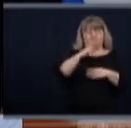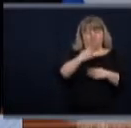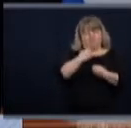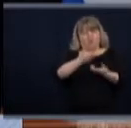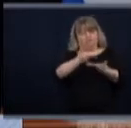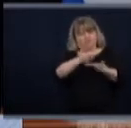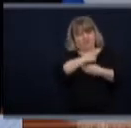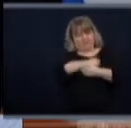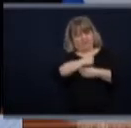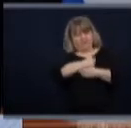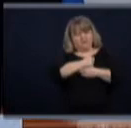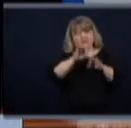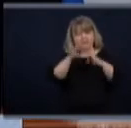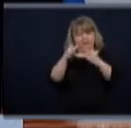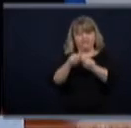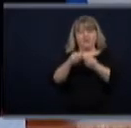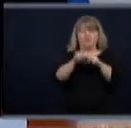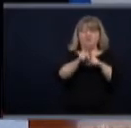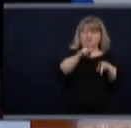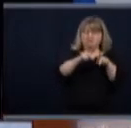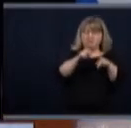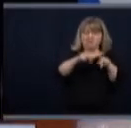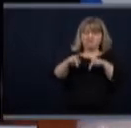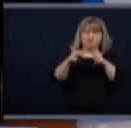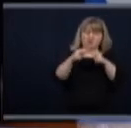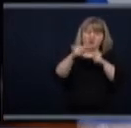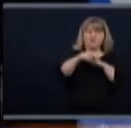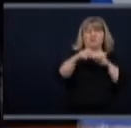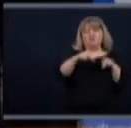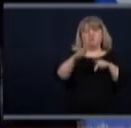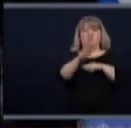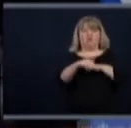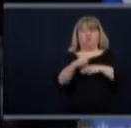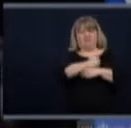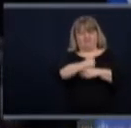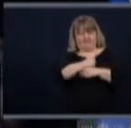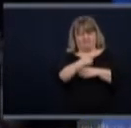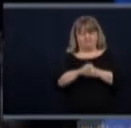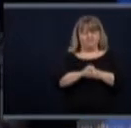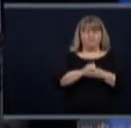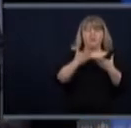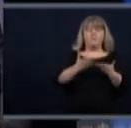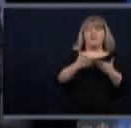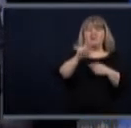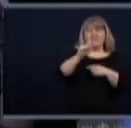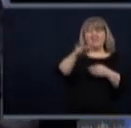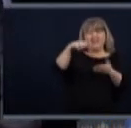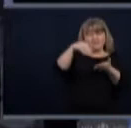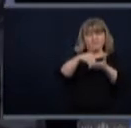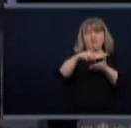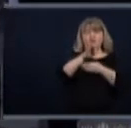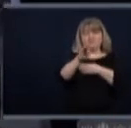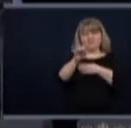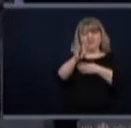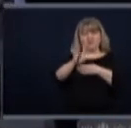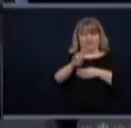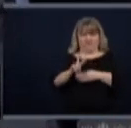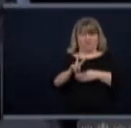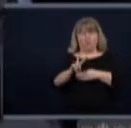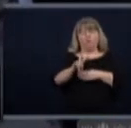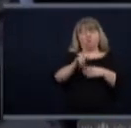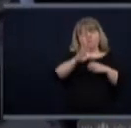les familles, les proches de ces victimes. On a maintenant 24 982